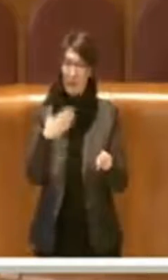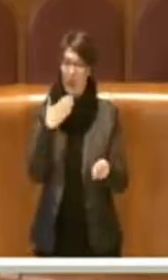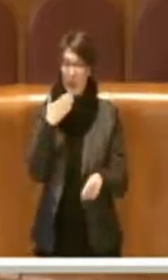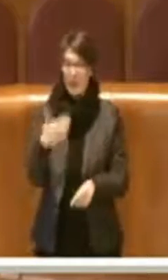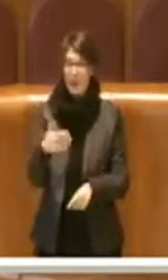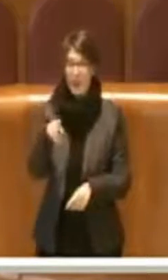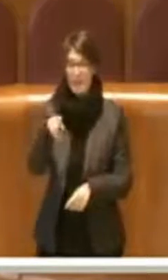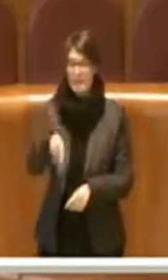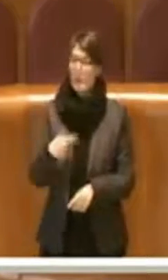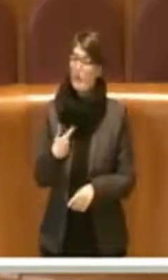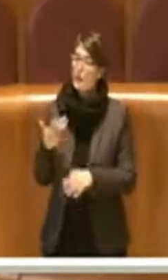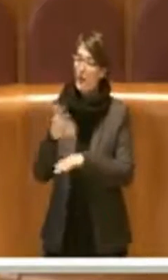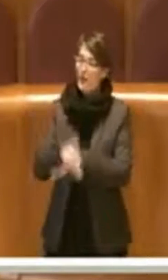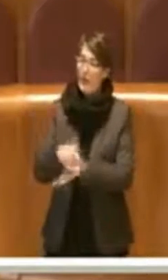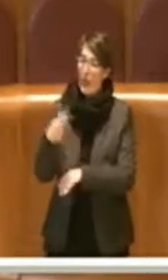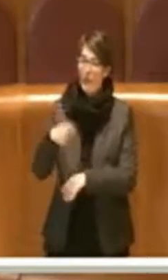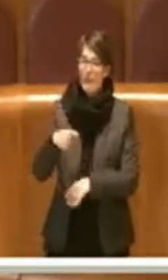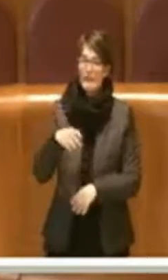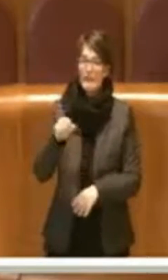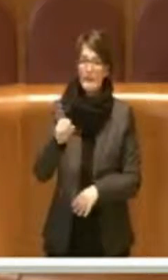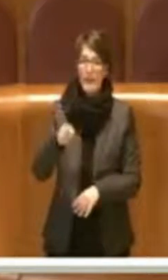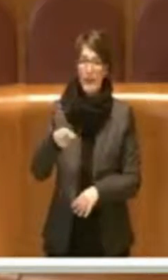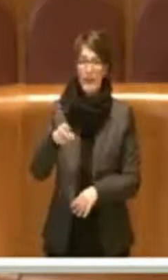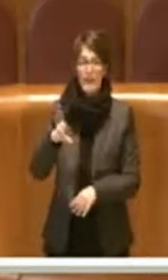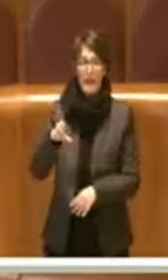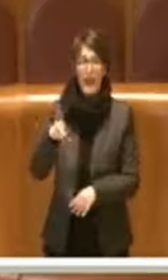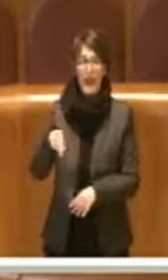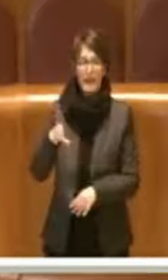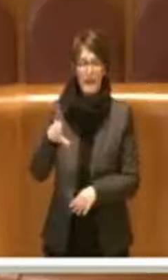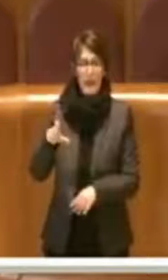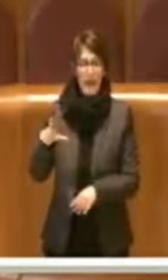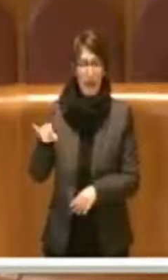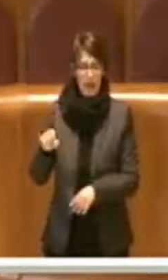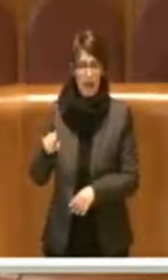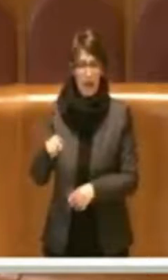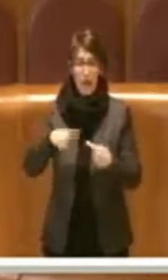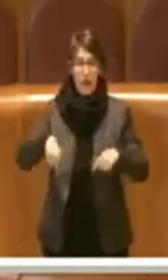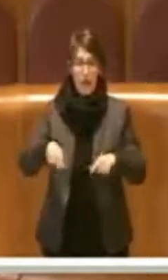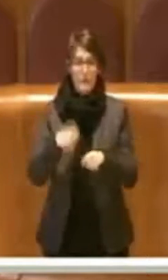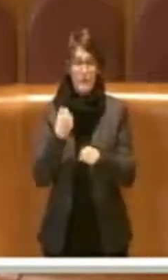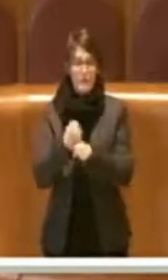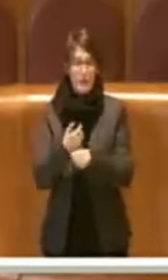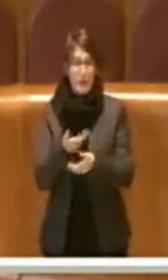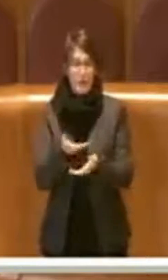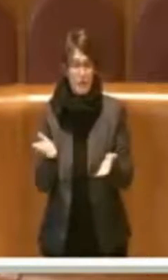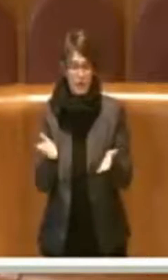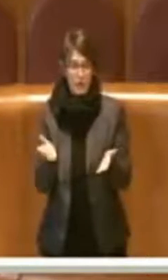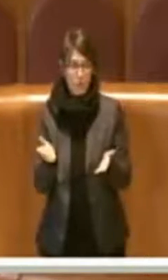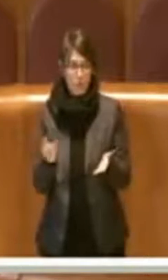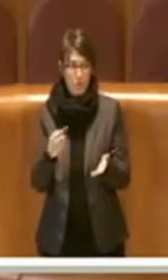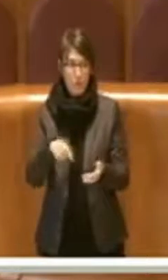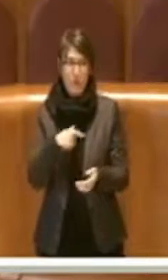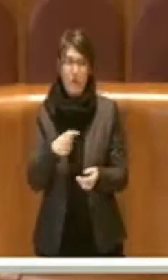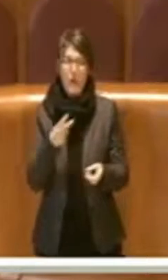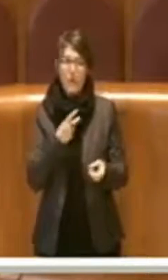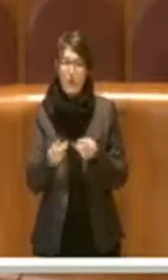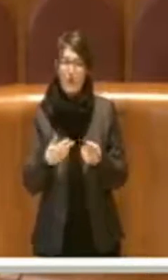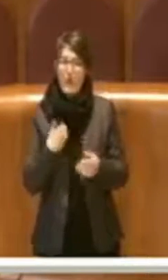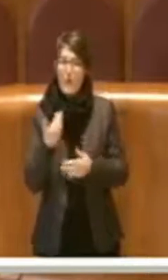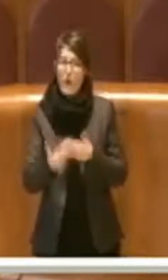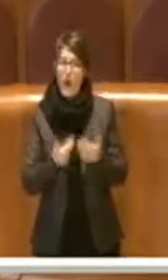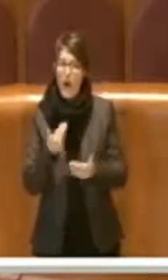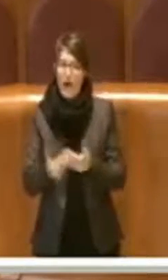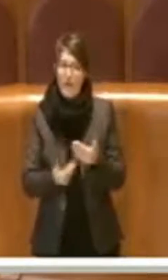anche all'intervento della Presidente Agnello, nella Commissione Lavori Pubblici abbiamo cercato di mandare avanti l'opera